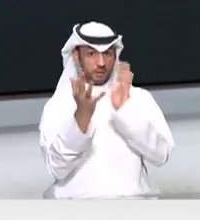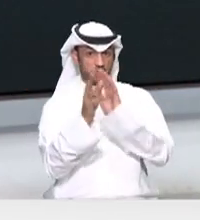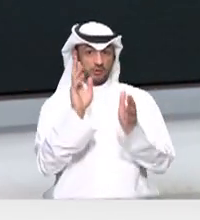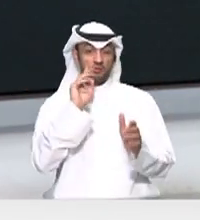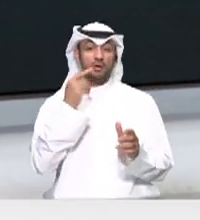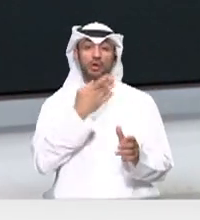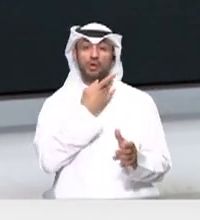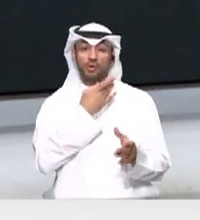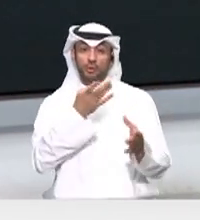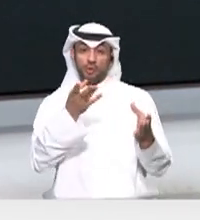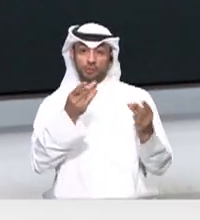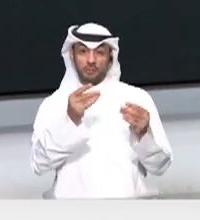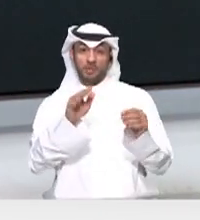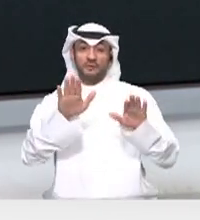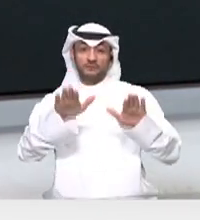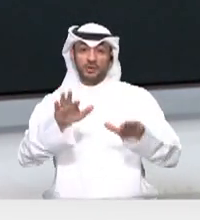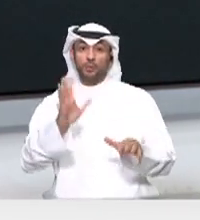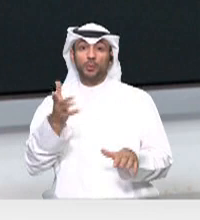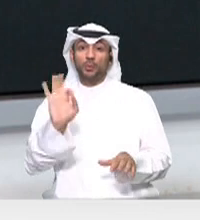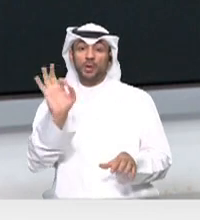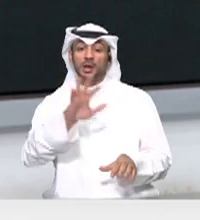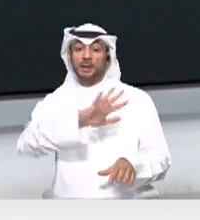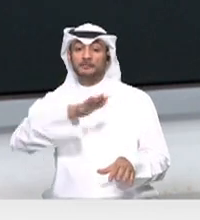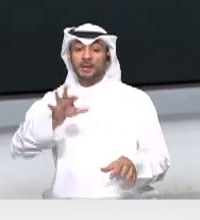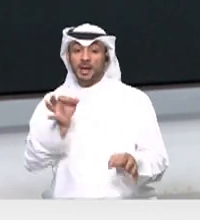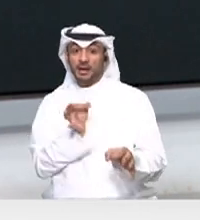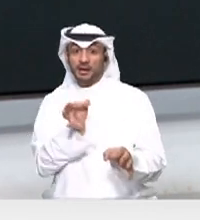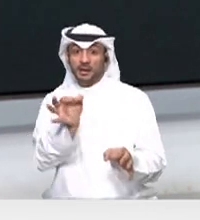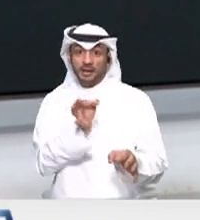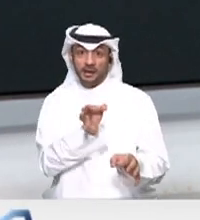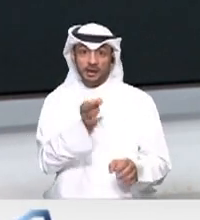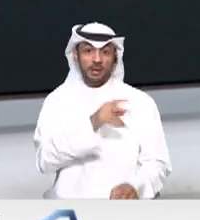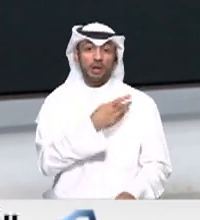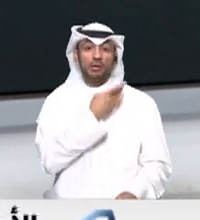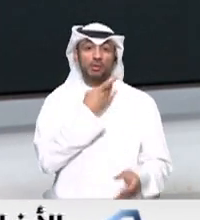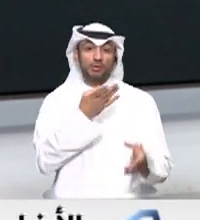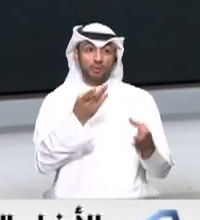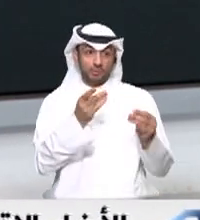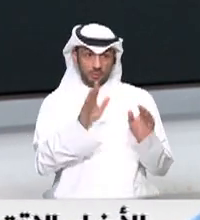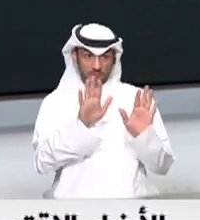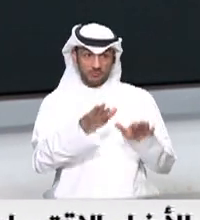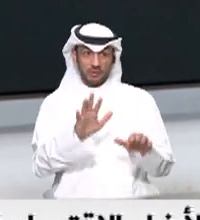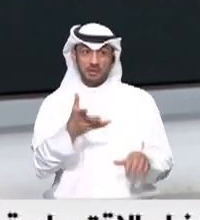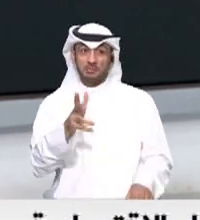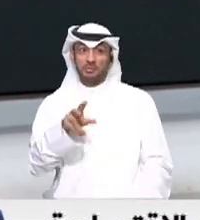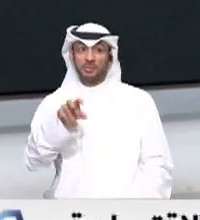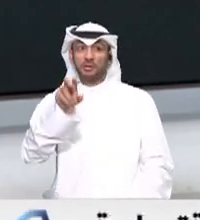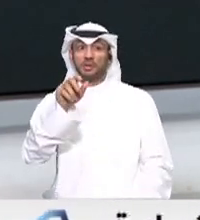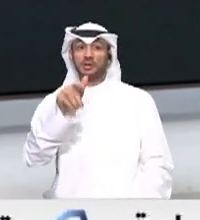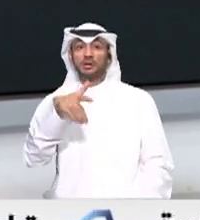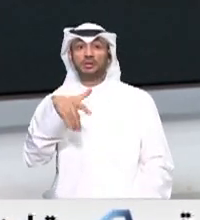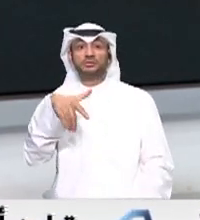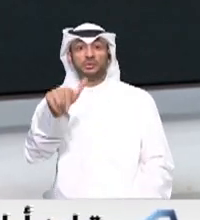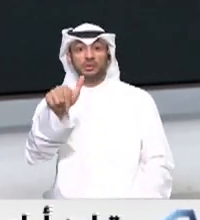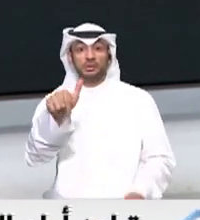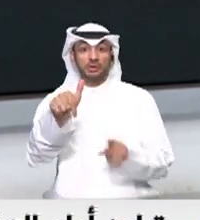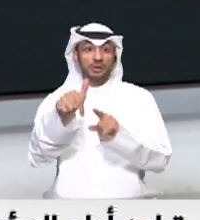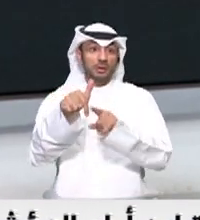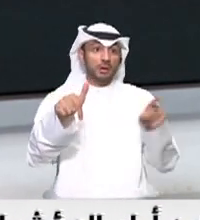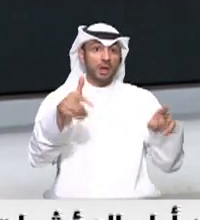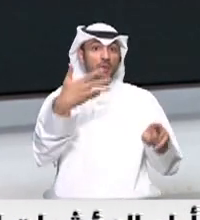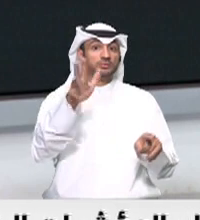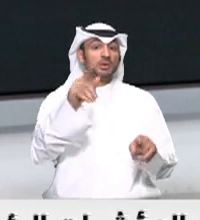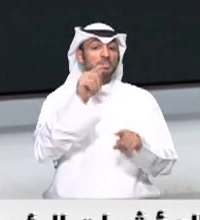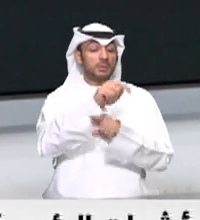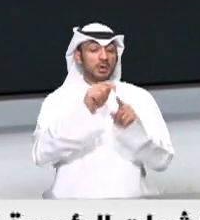الكوس موجوده لكن على السواحل اثناء تقلب اتجاه الرياح فرص الرطوبه موجوده تصل الى ال 60 وال 50% على